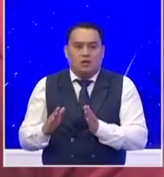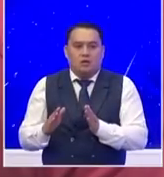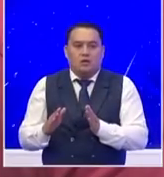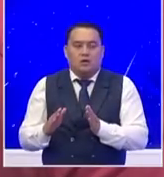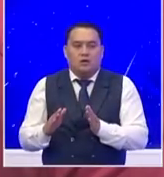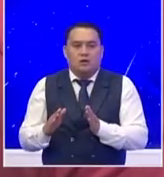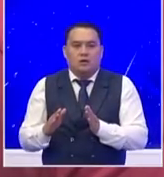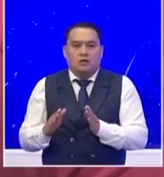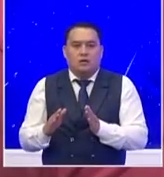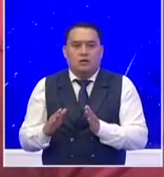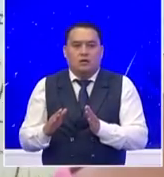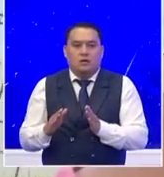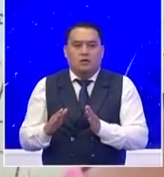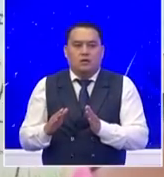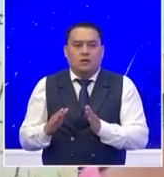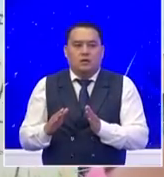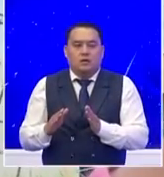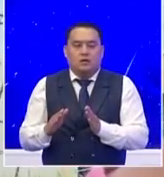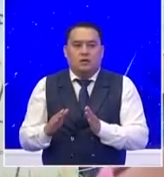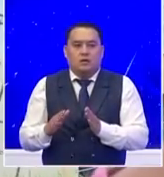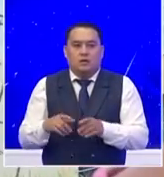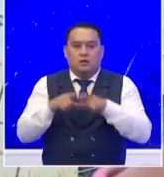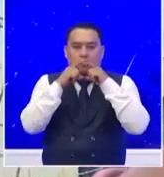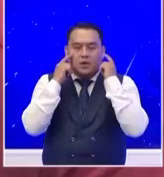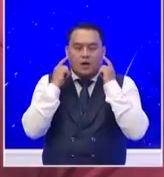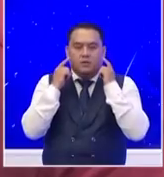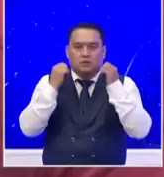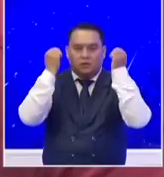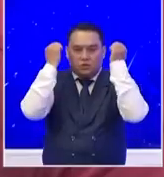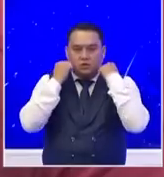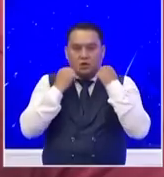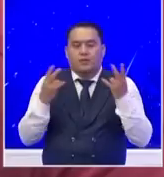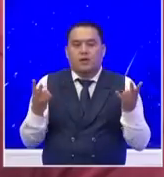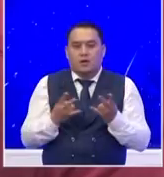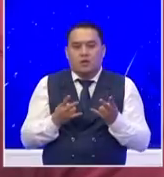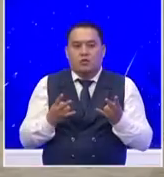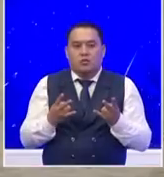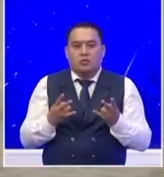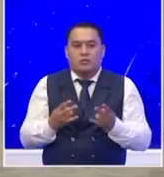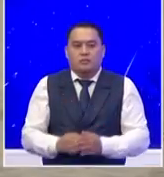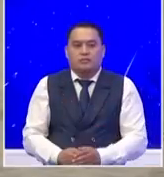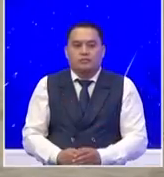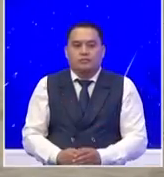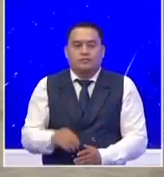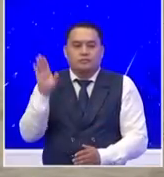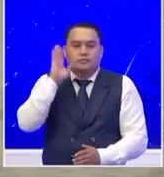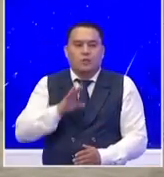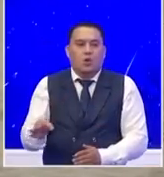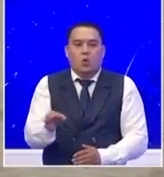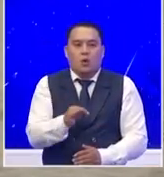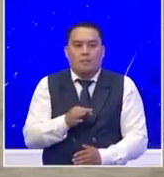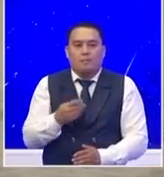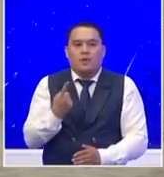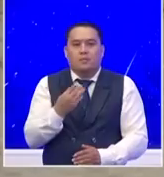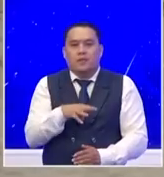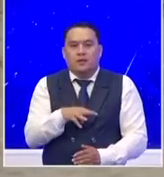Сондай. Арғарай енді. Маска, бас киім. Тазалық сақтау. Көктеңіз маңында туристерге 1,5